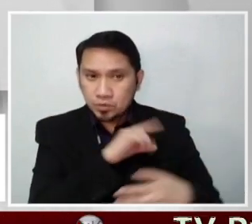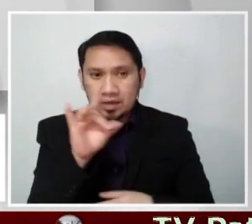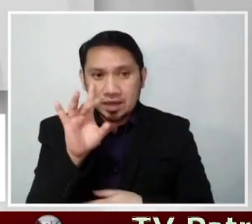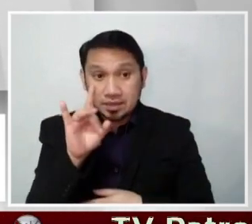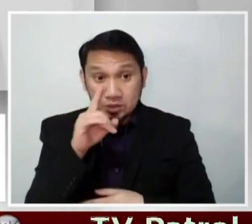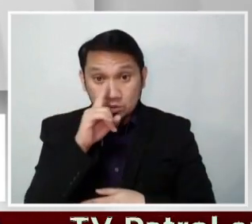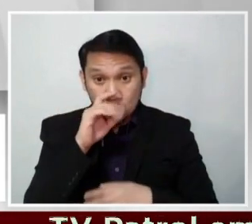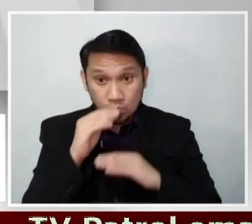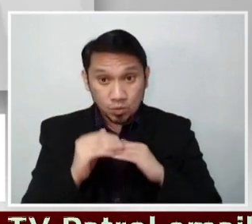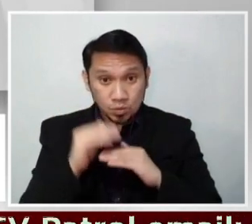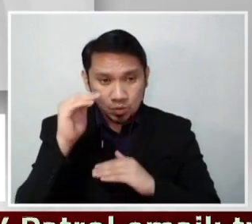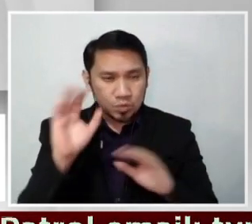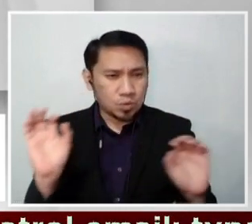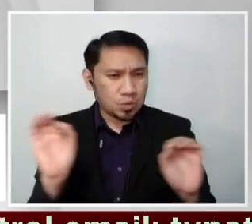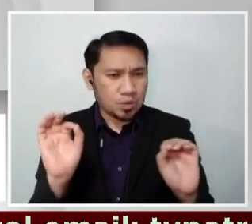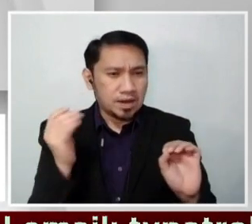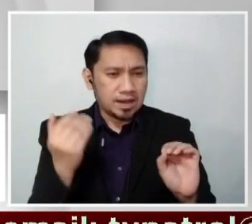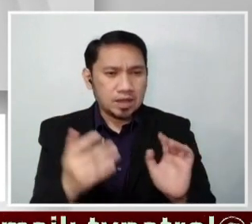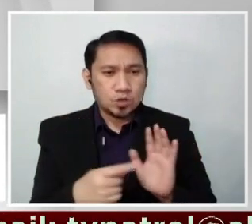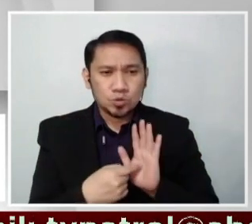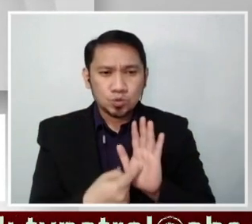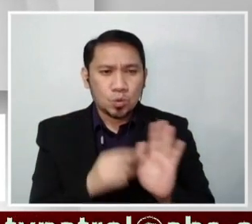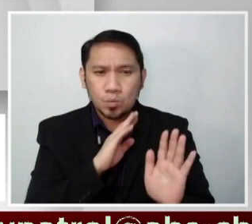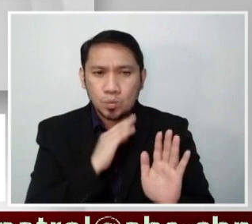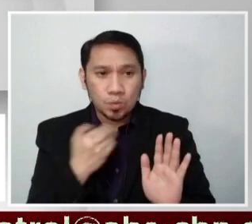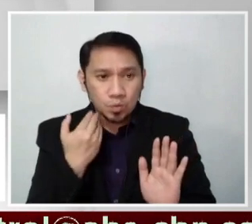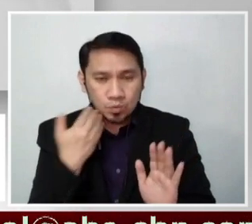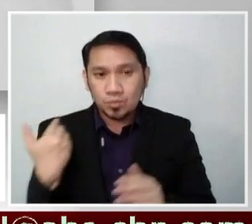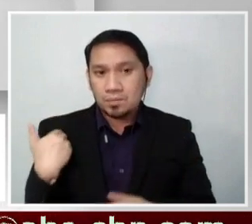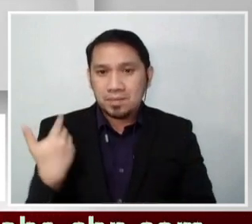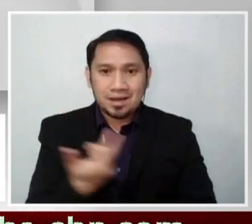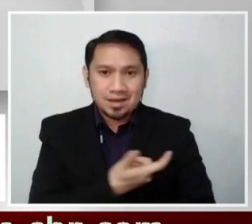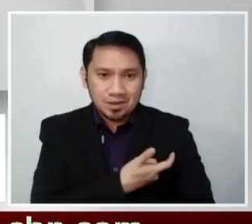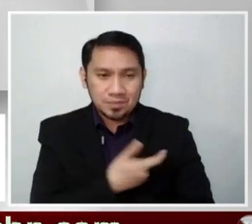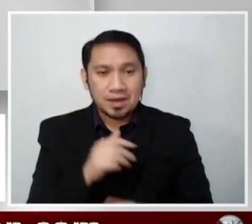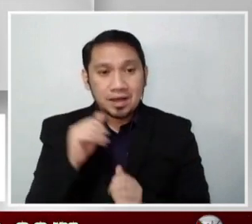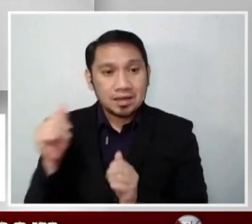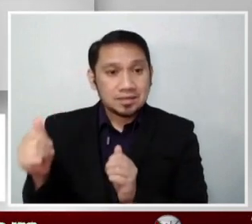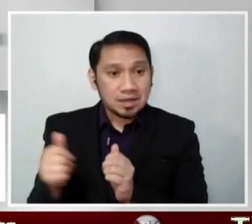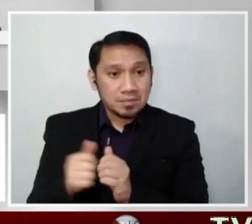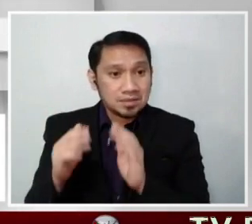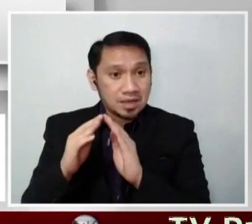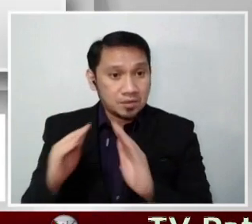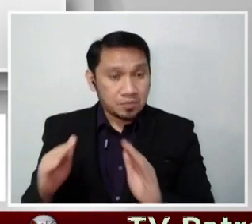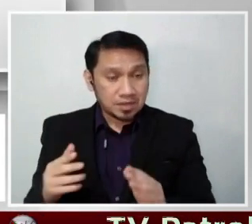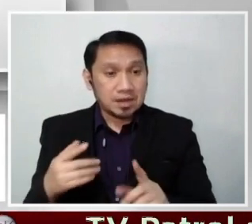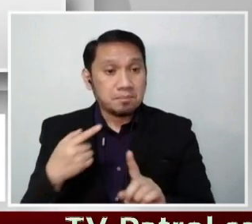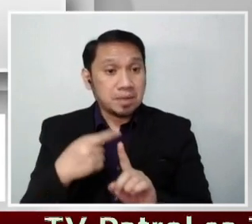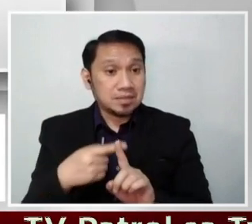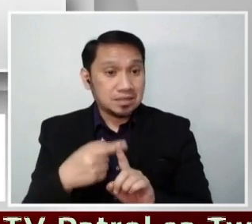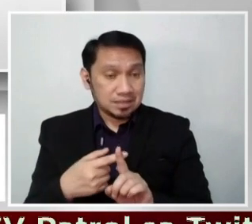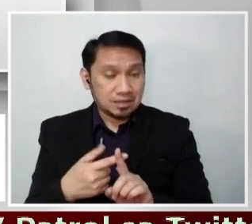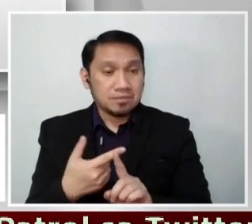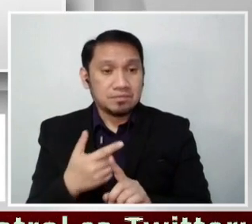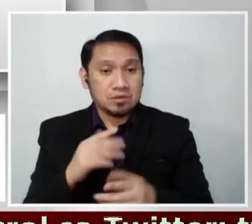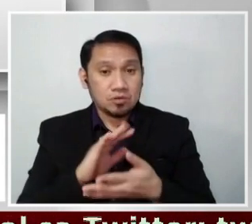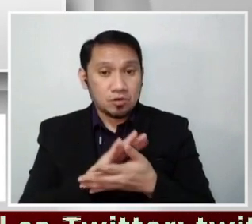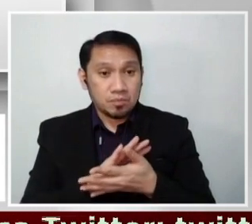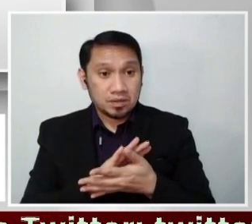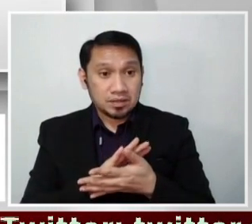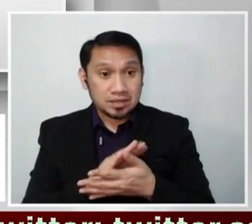walang sintomas ng COVID, hindi pa bakunado, may kasama sa bahay na nagpositibo sa COVID sa nakalipas na 5 araw